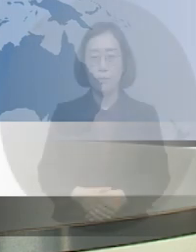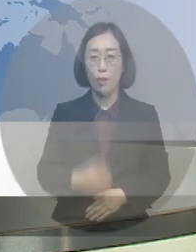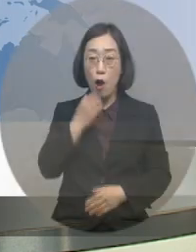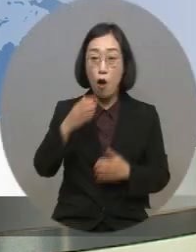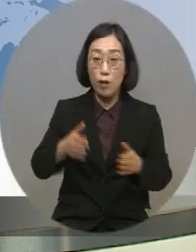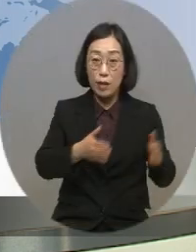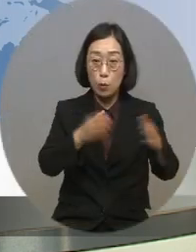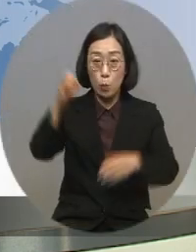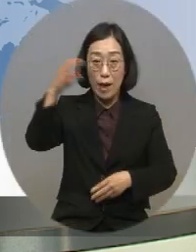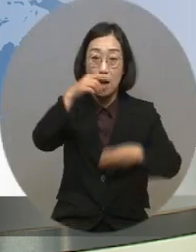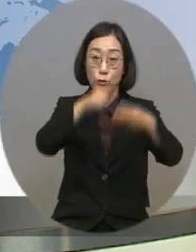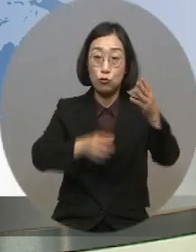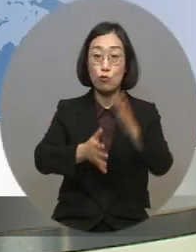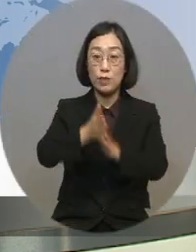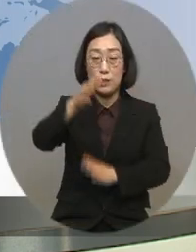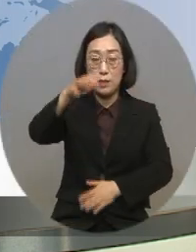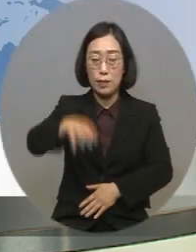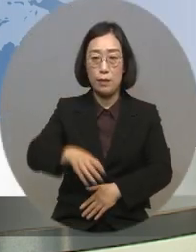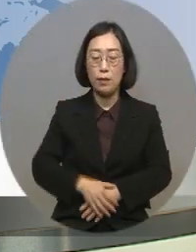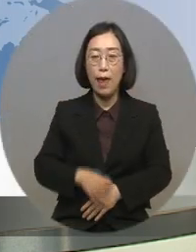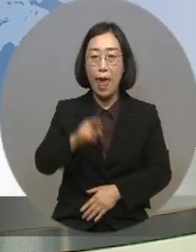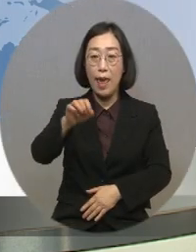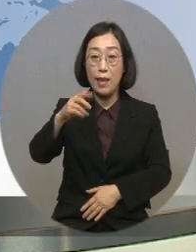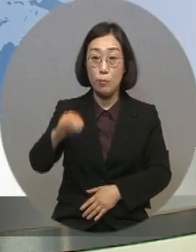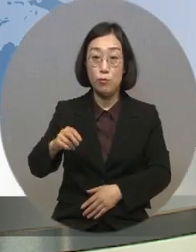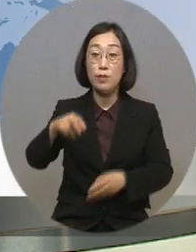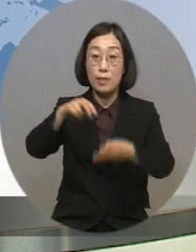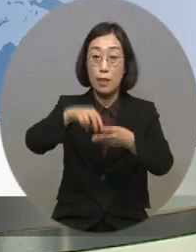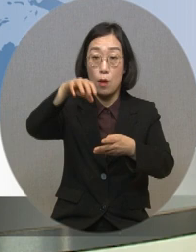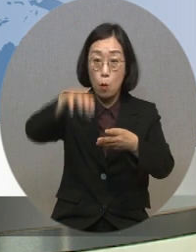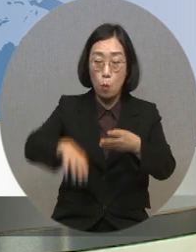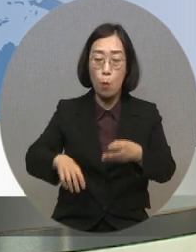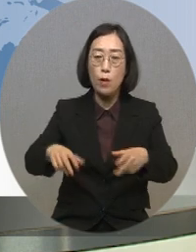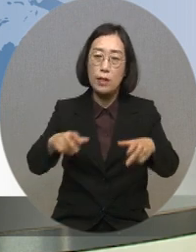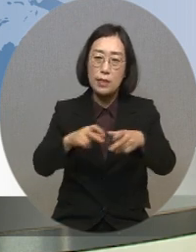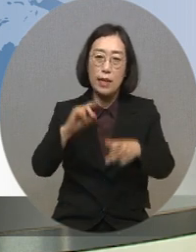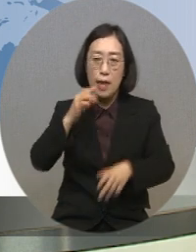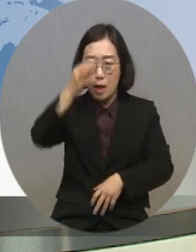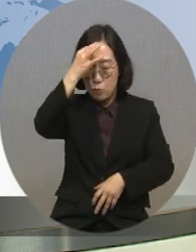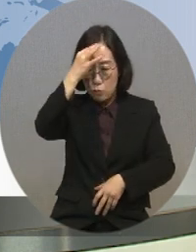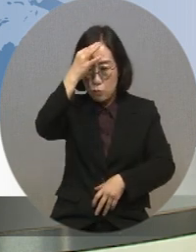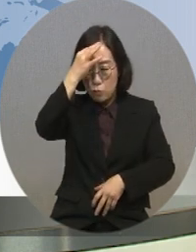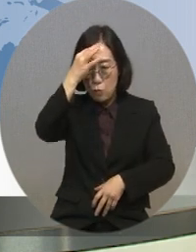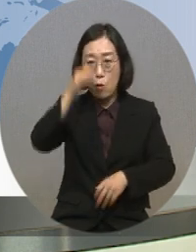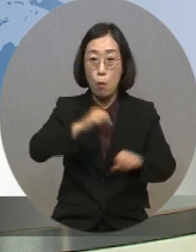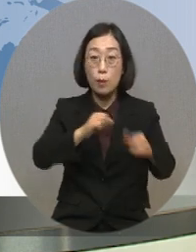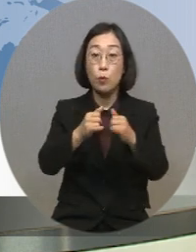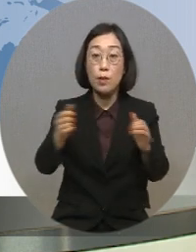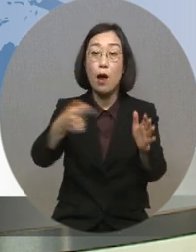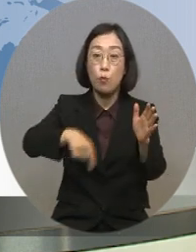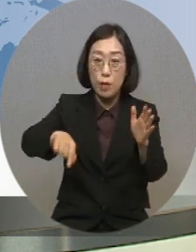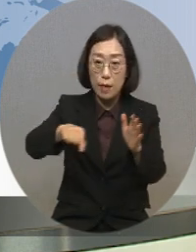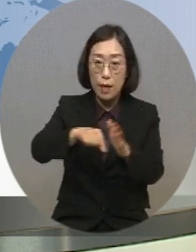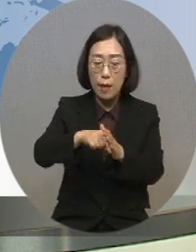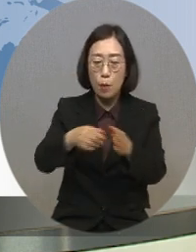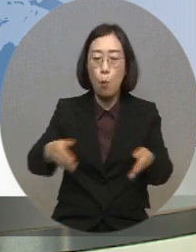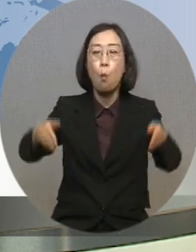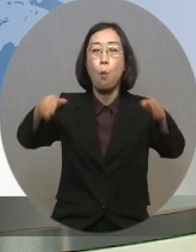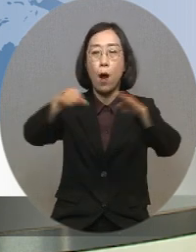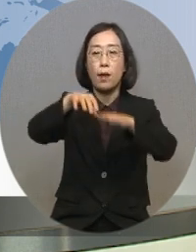경기도 양주시에 있는 경기 에이블아트센터는 장애예술가들을 위해 세워진 전문적인